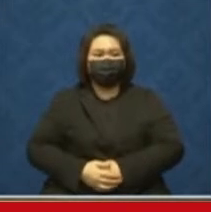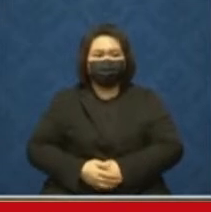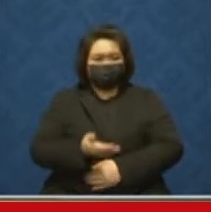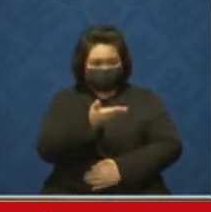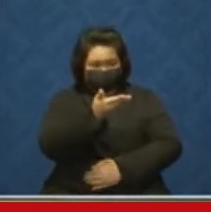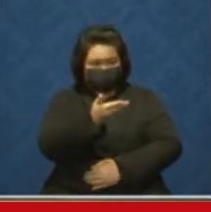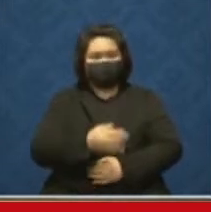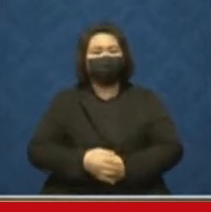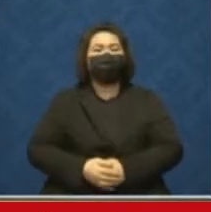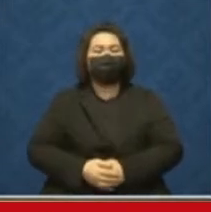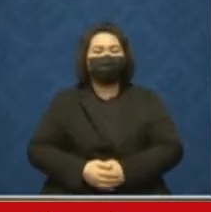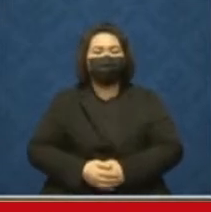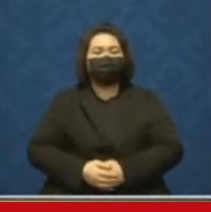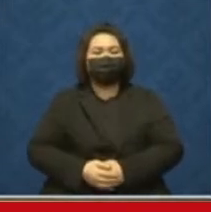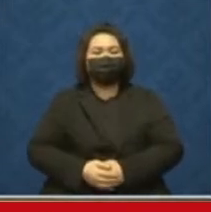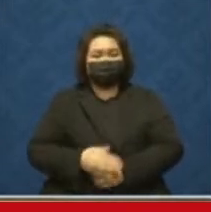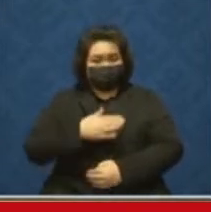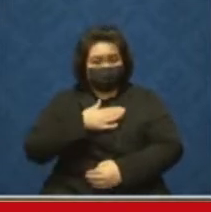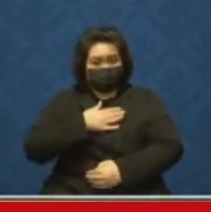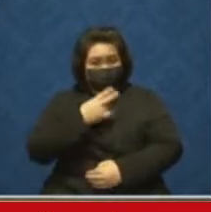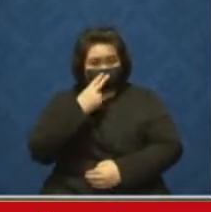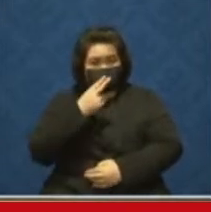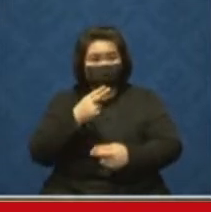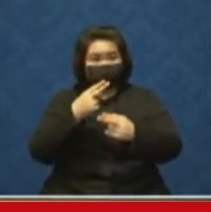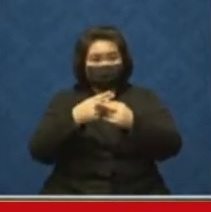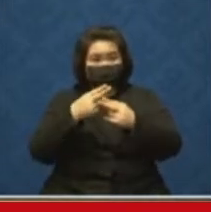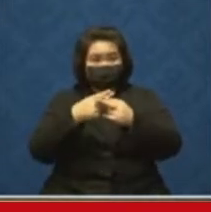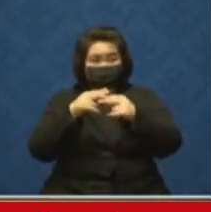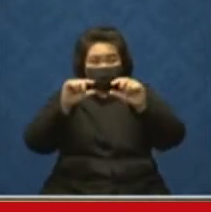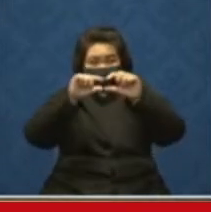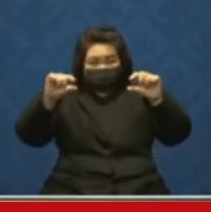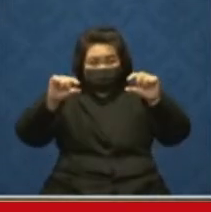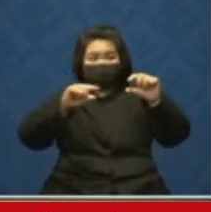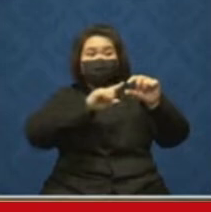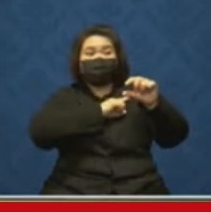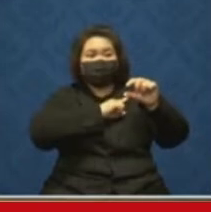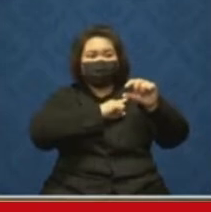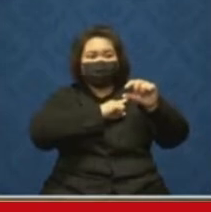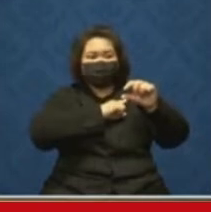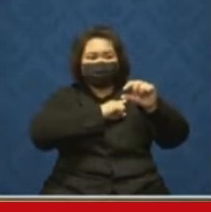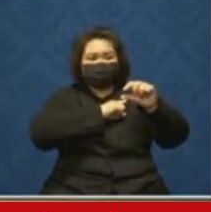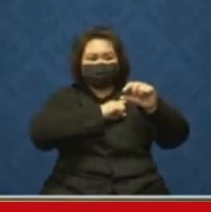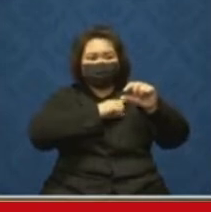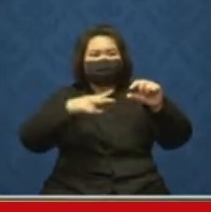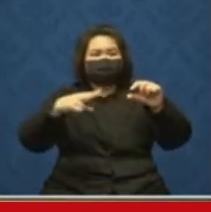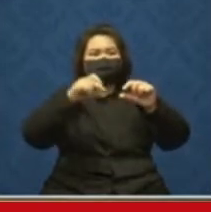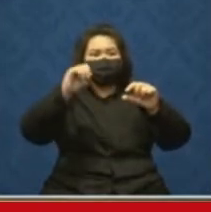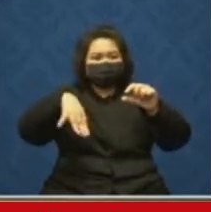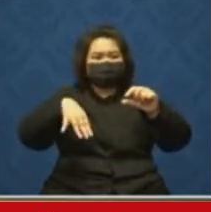นี่ครั ผมตัดชื่อของผู้รพิชชอบออกนะครั อยู่ดลางข้อ 9 ตัดออก